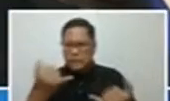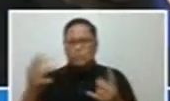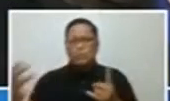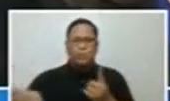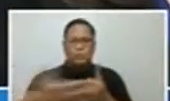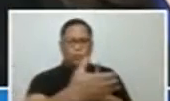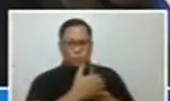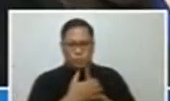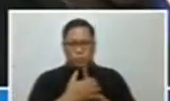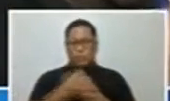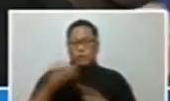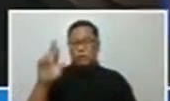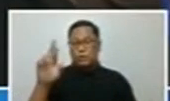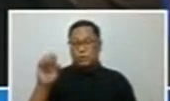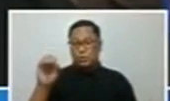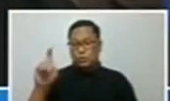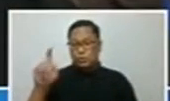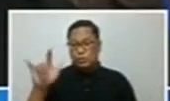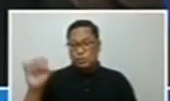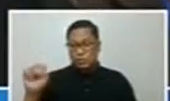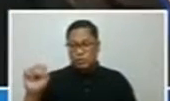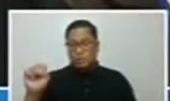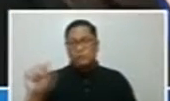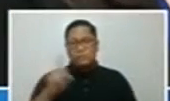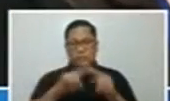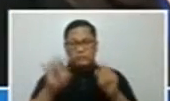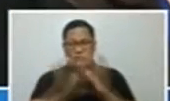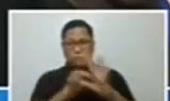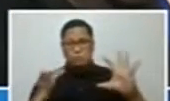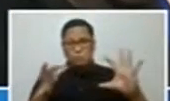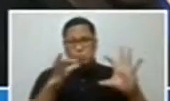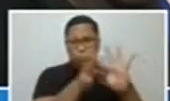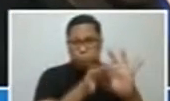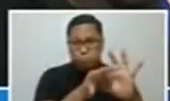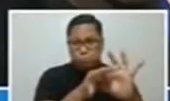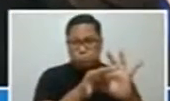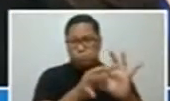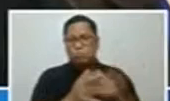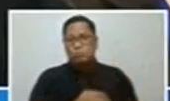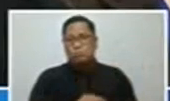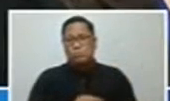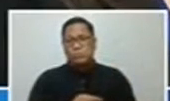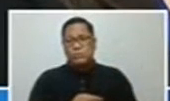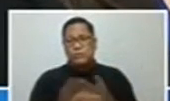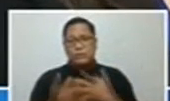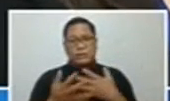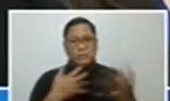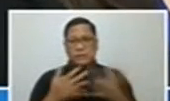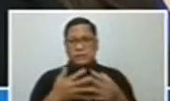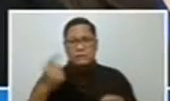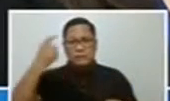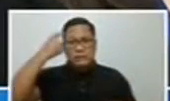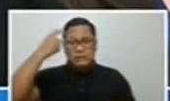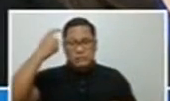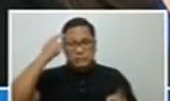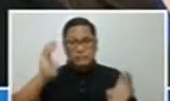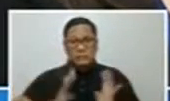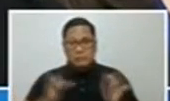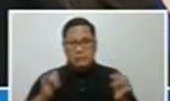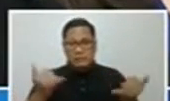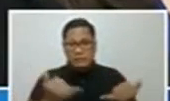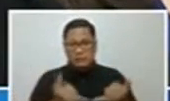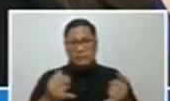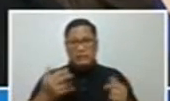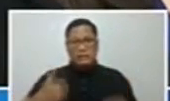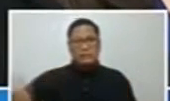bang pinahintulutan Opo. Ninyo yung mga ganitong gawain po sa gitna ng pandemya?